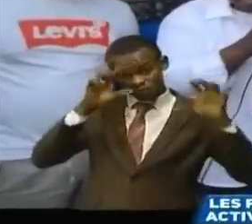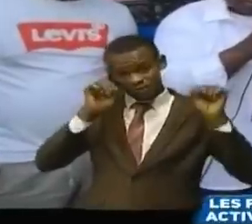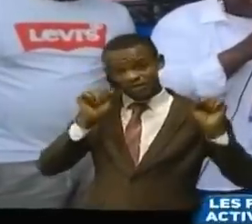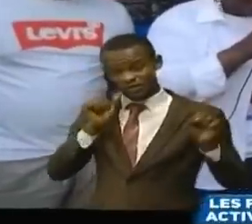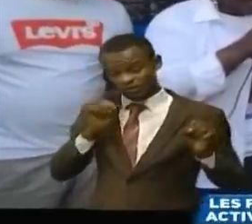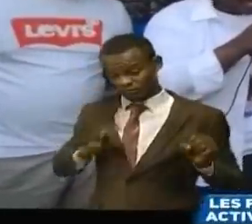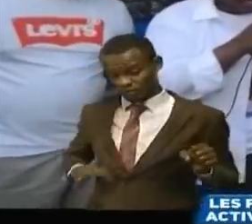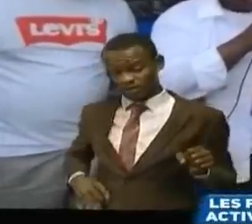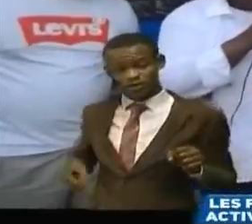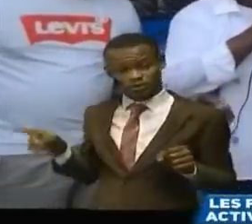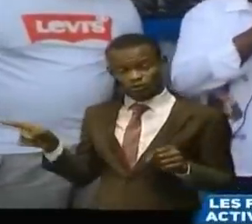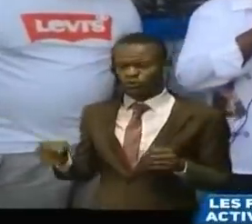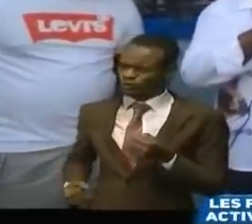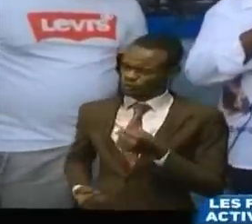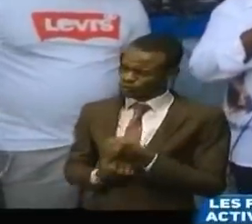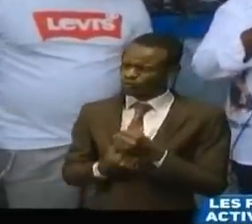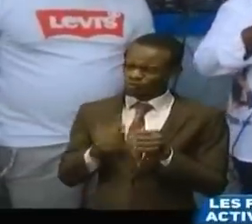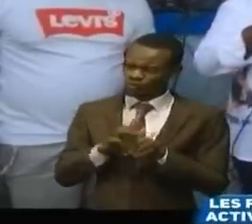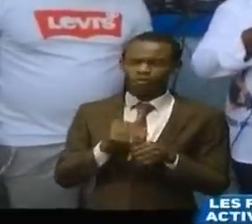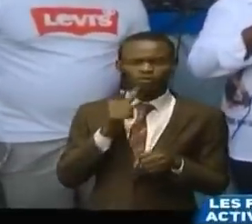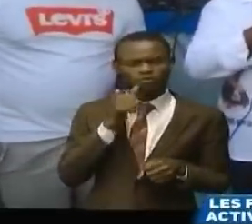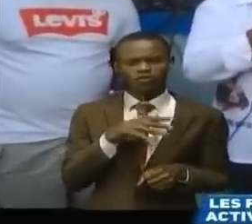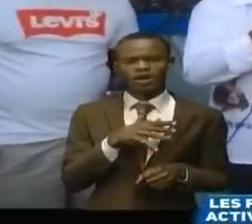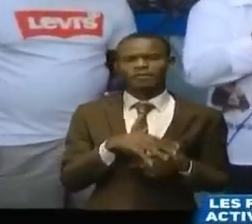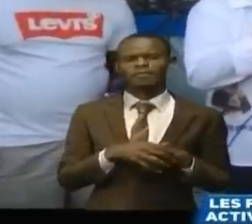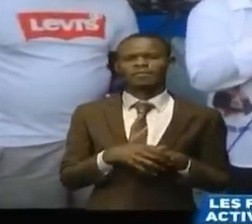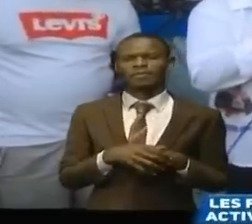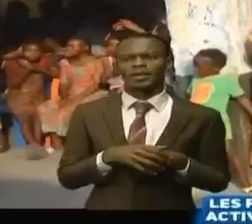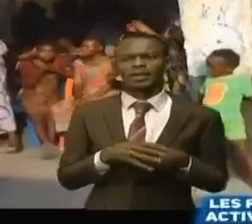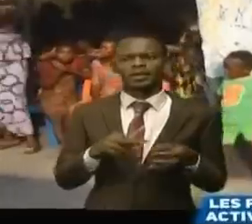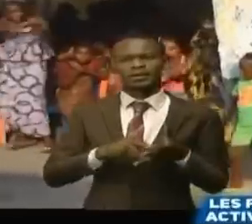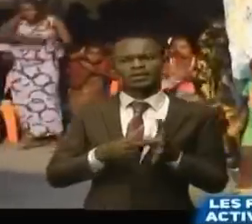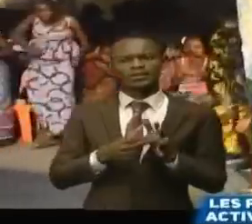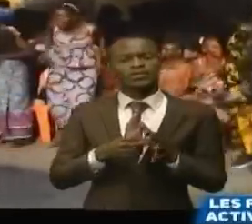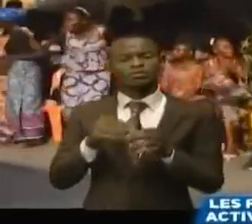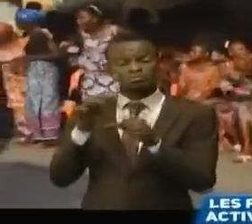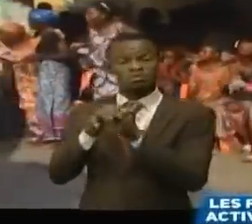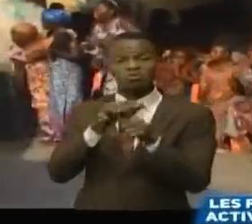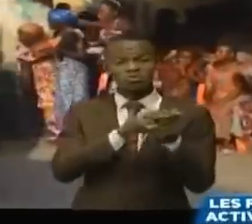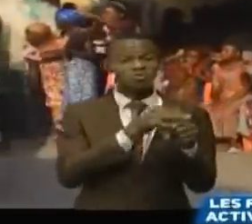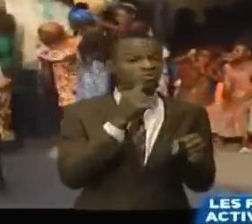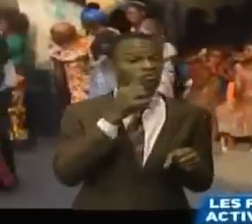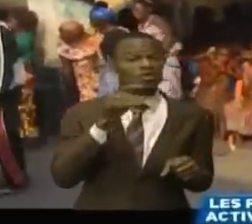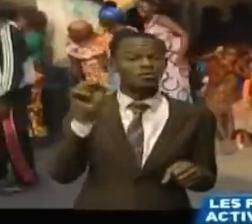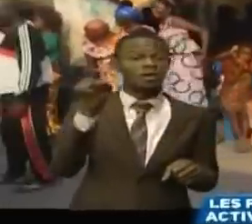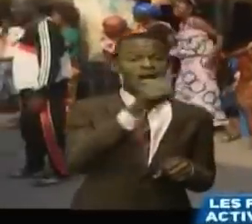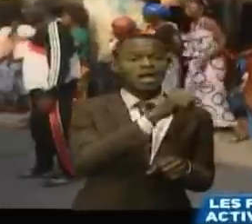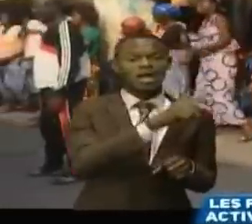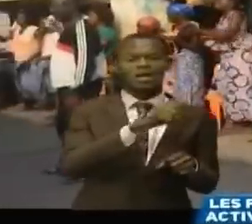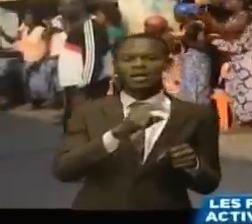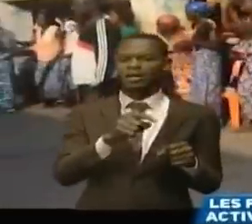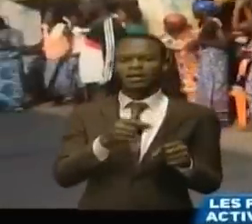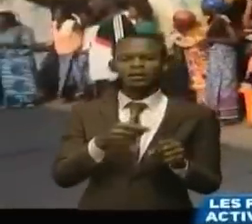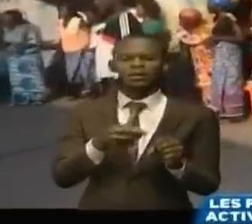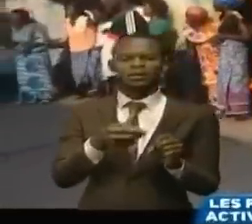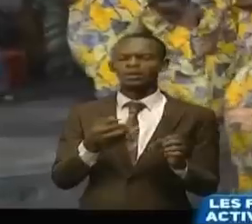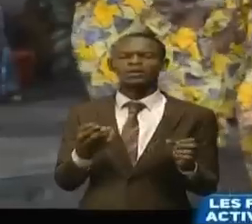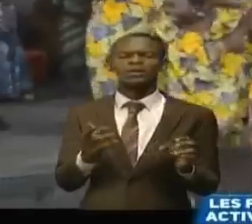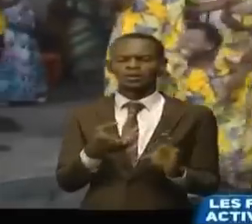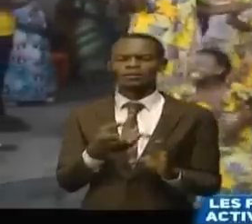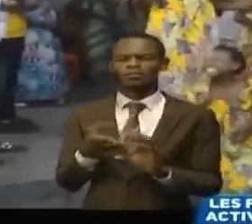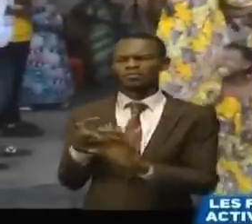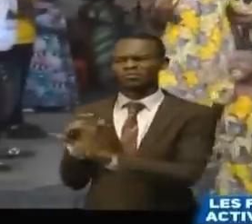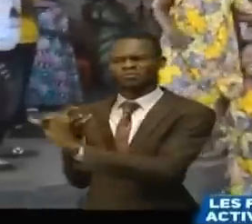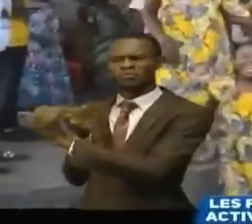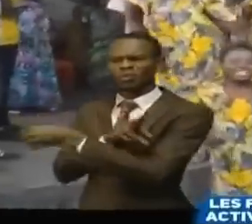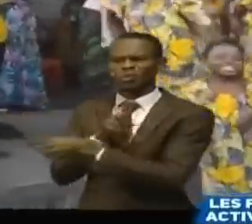Lito Yamboka à adhérer massivement au parti cher à Félix Antoine Tshisekedi Tshilombo pour lui accorder une majorité